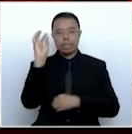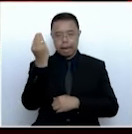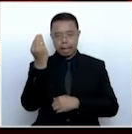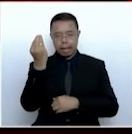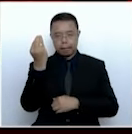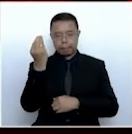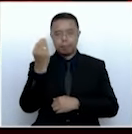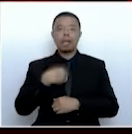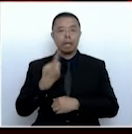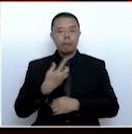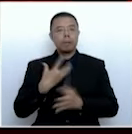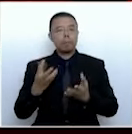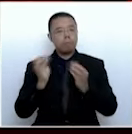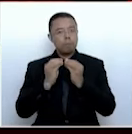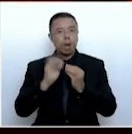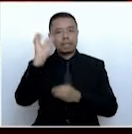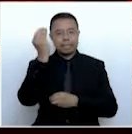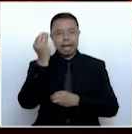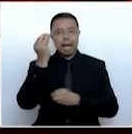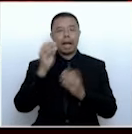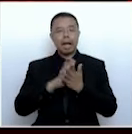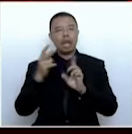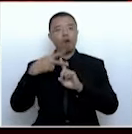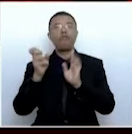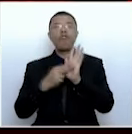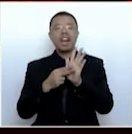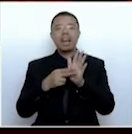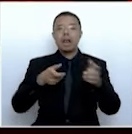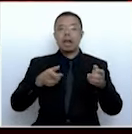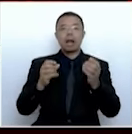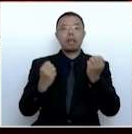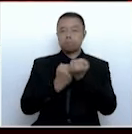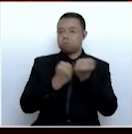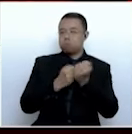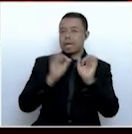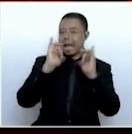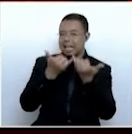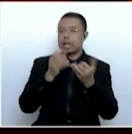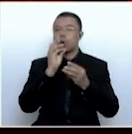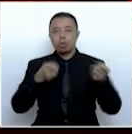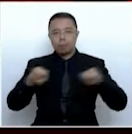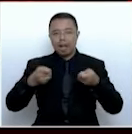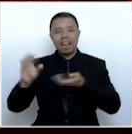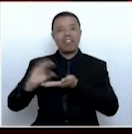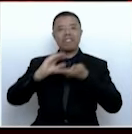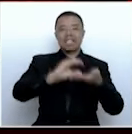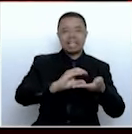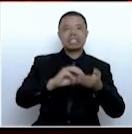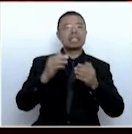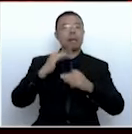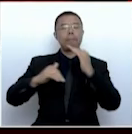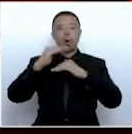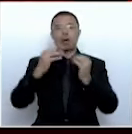Jakarta. Kami akan mendirikan Jakarta Fund, pengelolaan dana investasi untuk pembangunan dan kesejahteraan